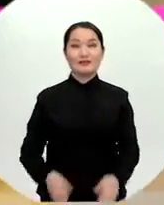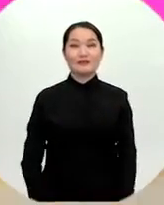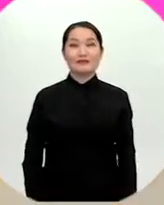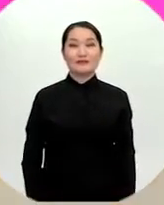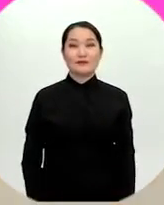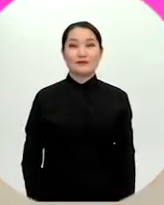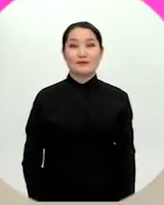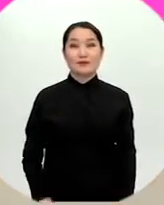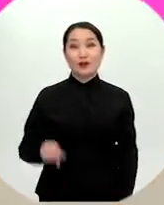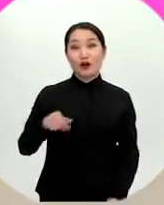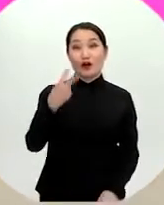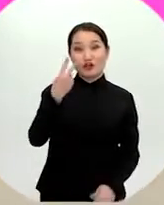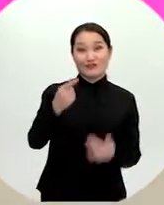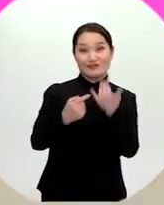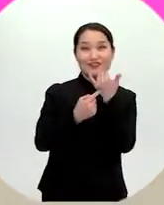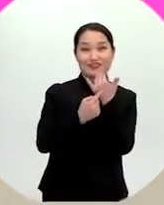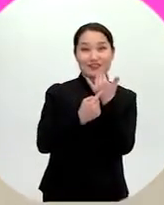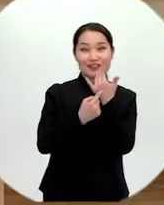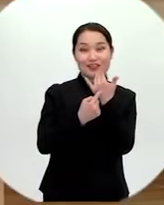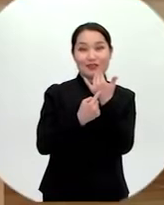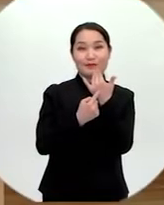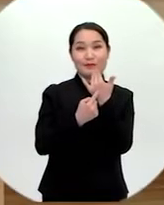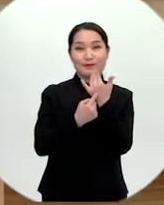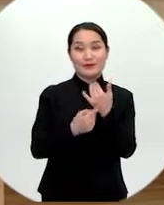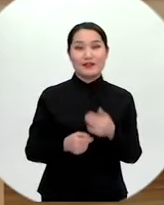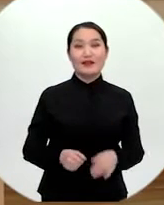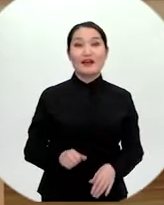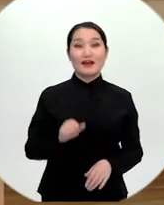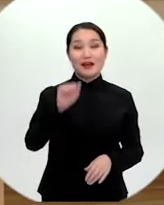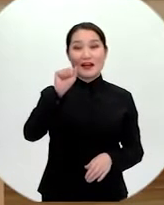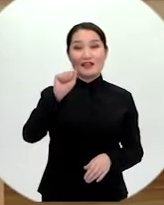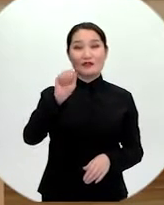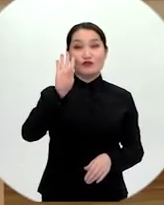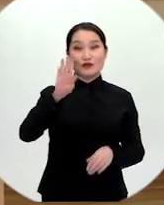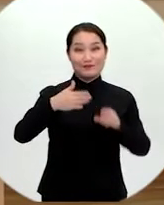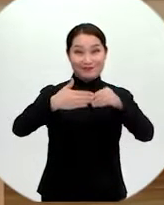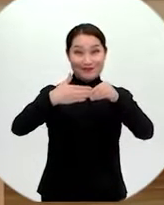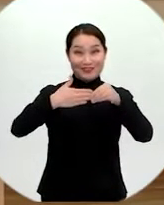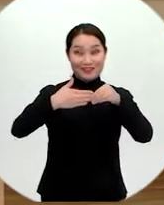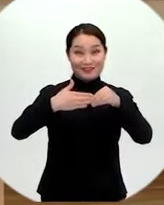За энэ хоёр цэцгээ одоо бүгдээрээ А4-ийн дэвсгэрт цаасан дээр